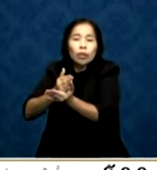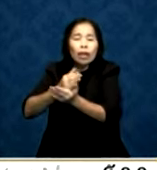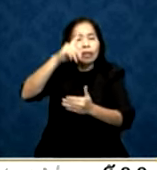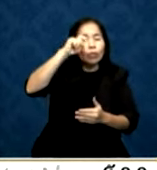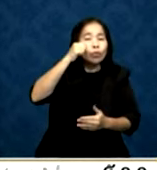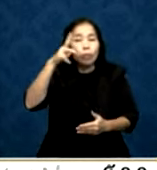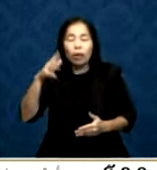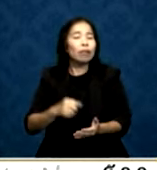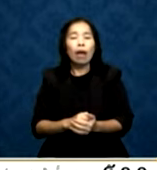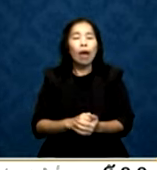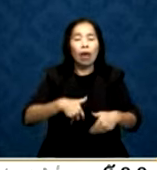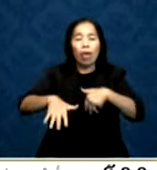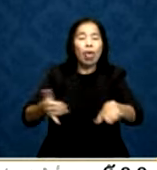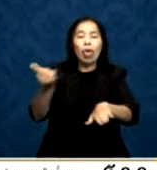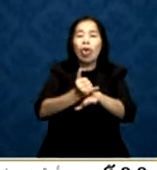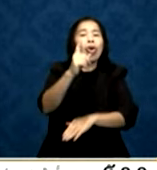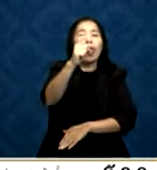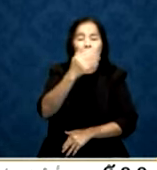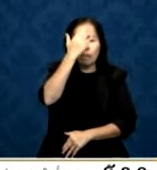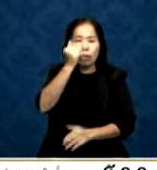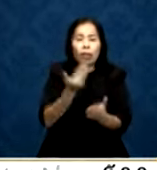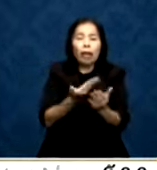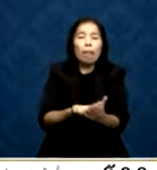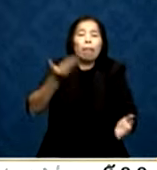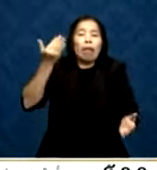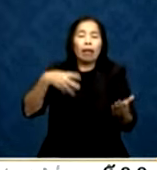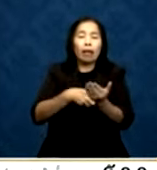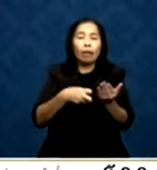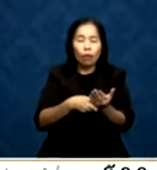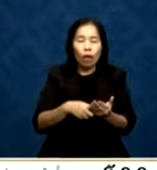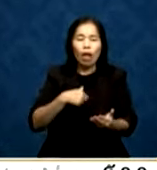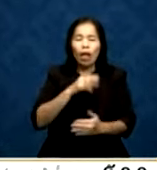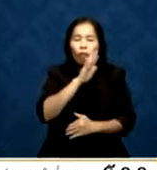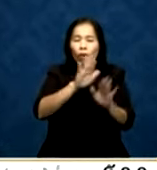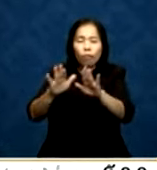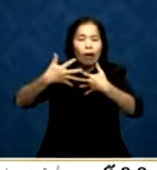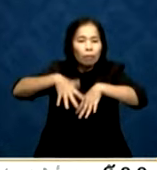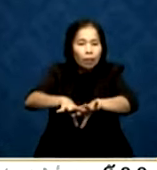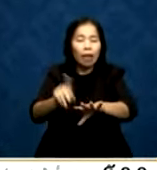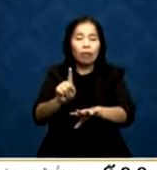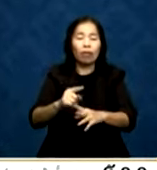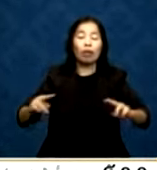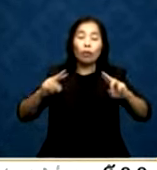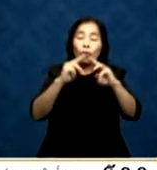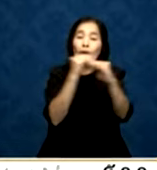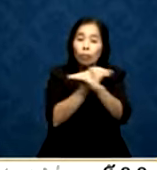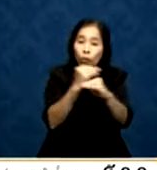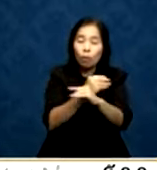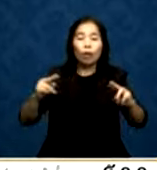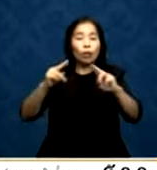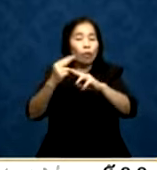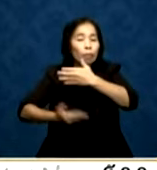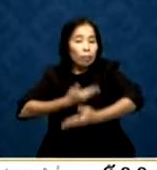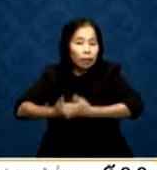งไม่มีโอกาเลยครัามธาญ đang่างให้ทัประทานช่วยประสารไปยาง หนวยงานที่เกมวๆ ท่วจะเป็กระซ embroideryเตรีงพ